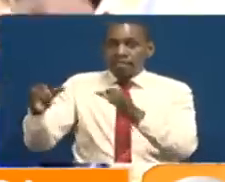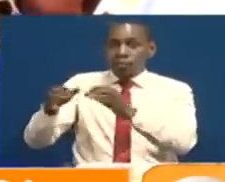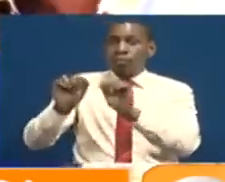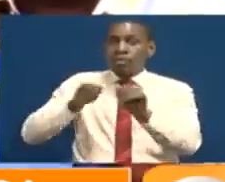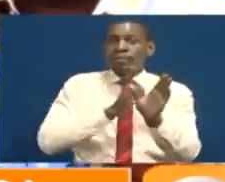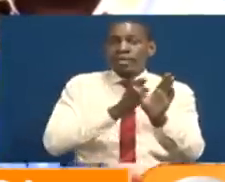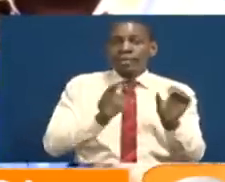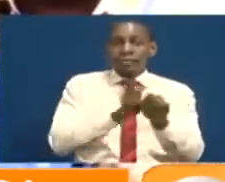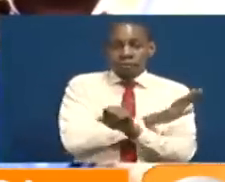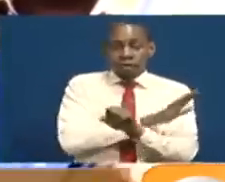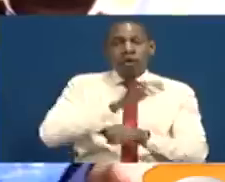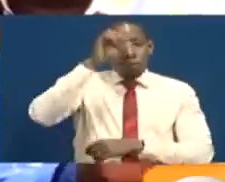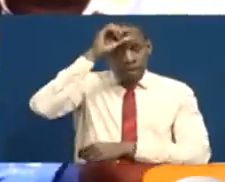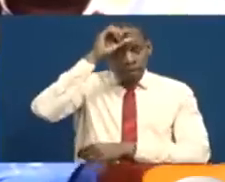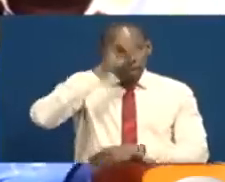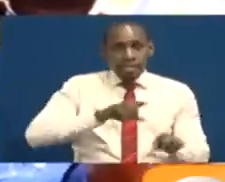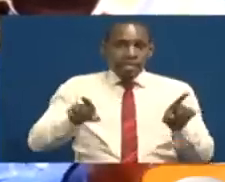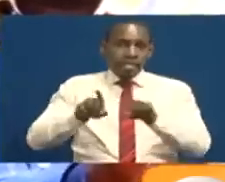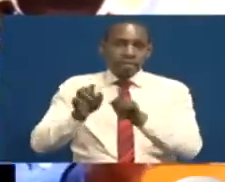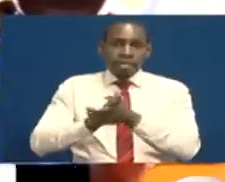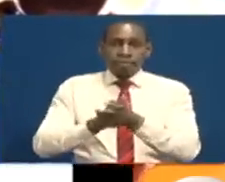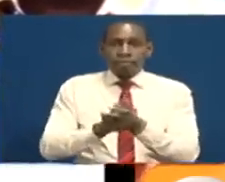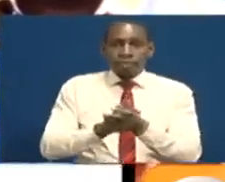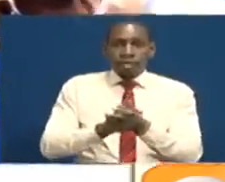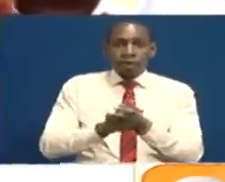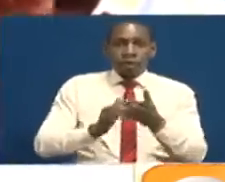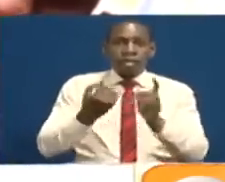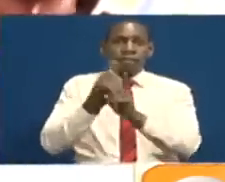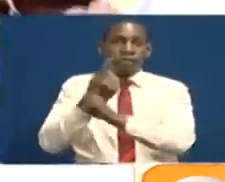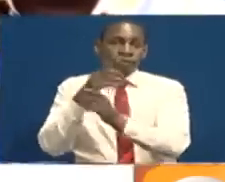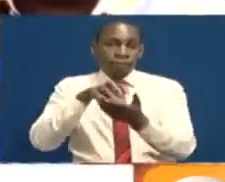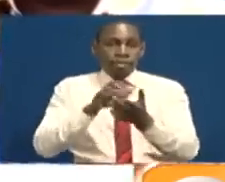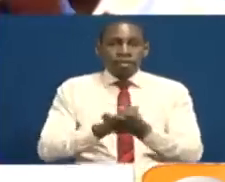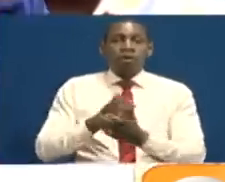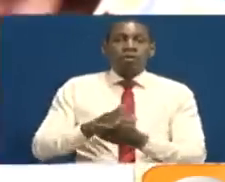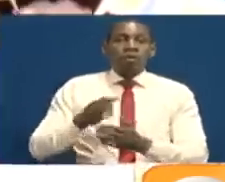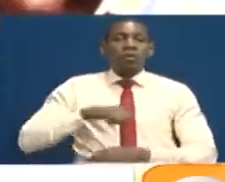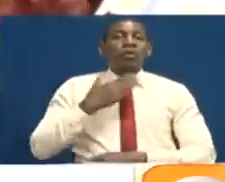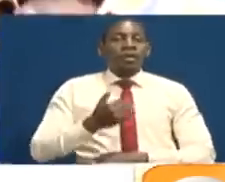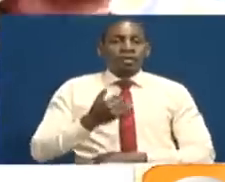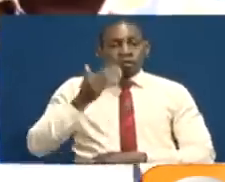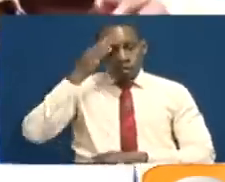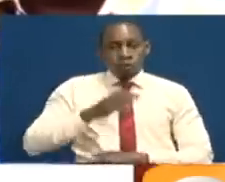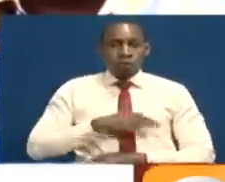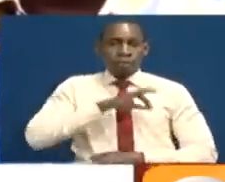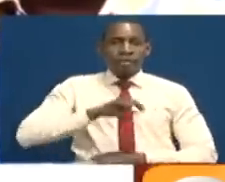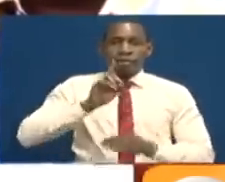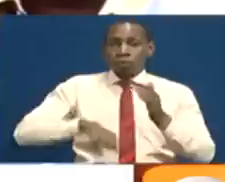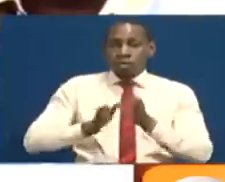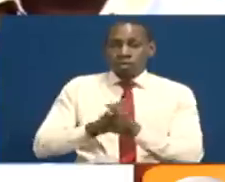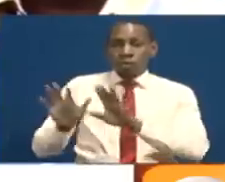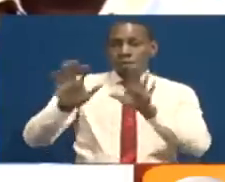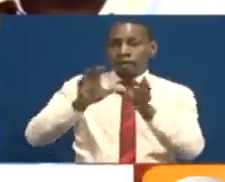can participate fully in government, even in outside those two positions. That is what we want to know. What is in need for Wiper Democratic